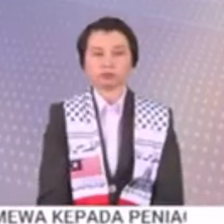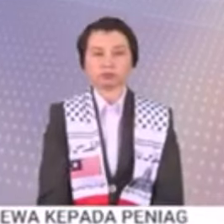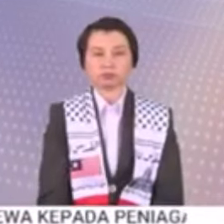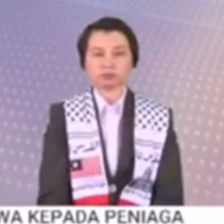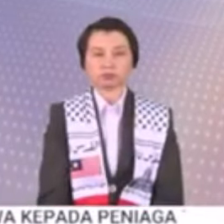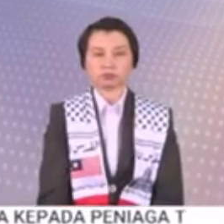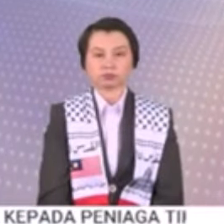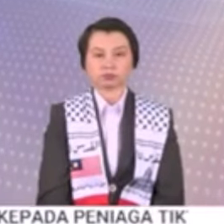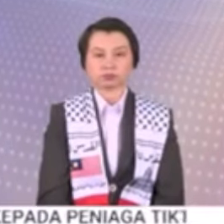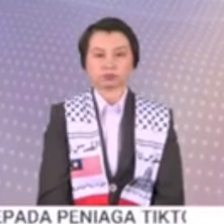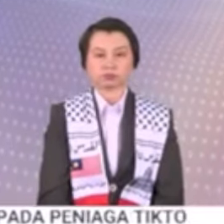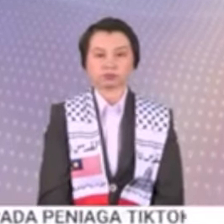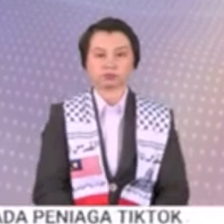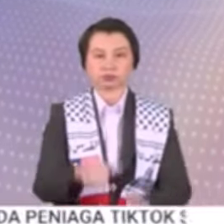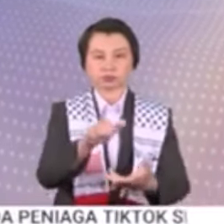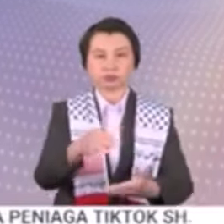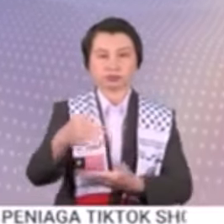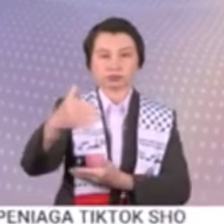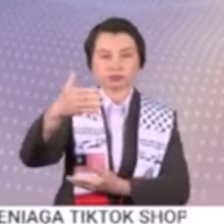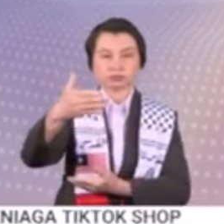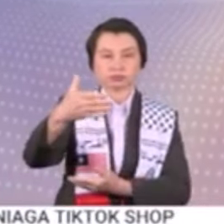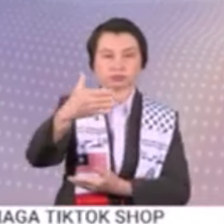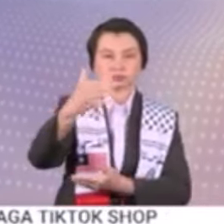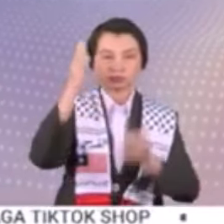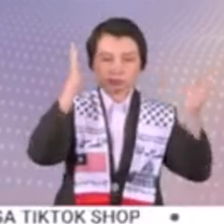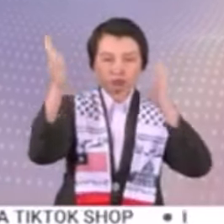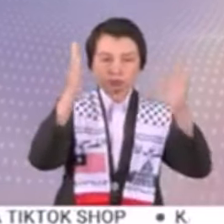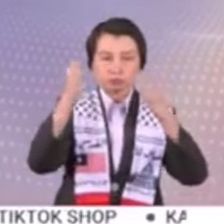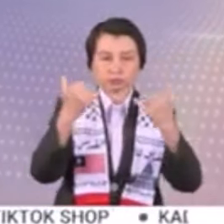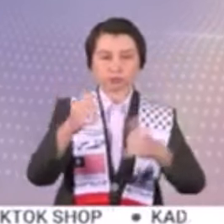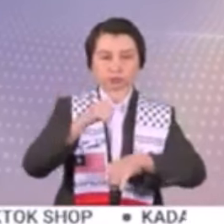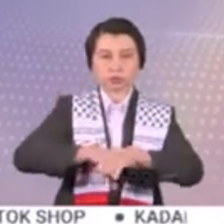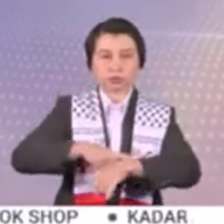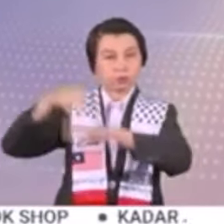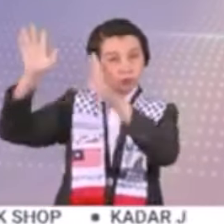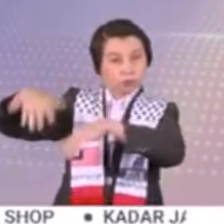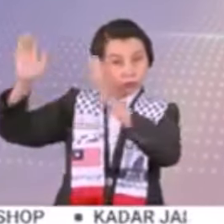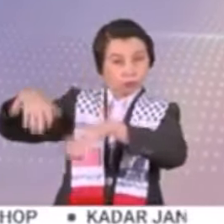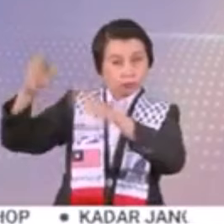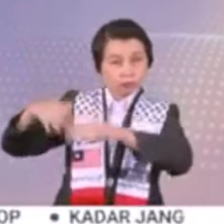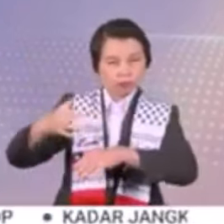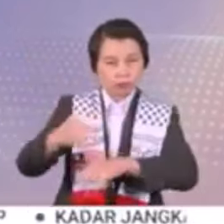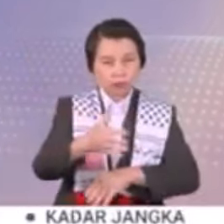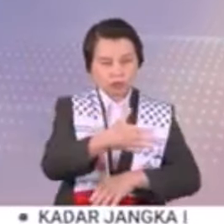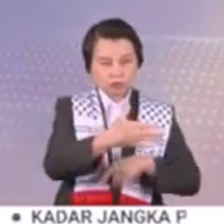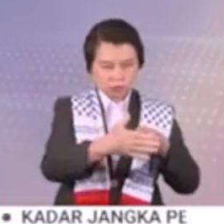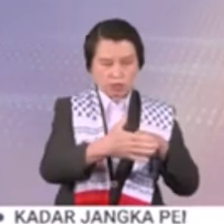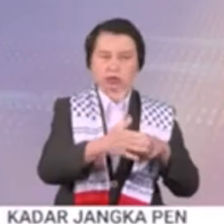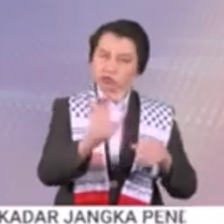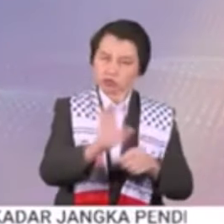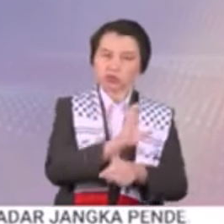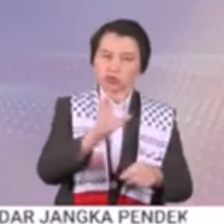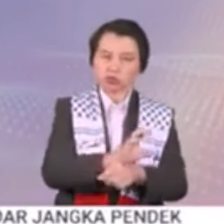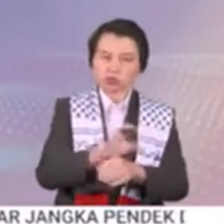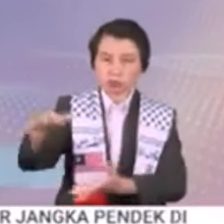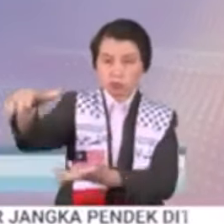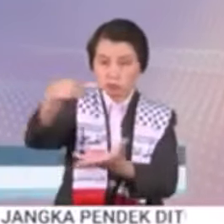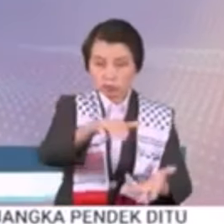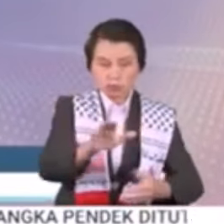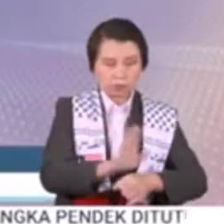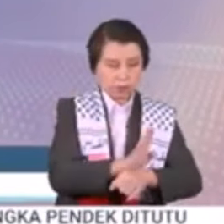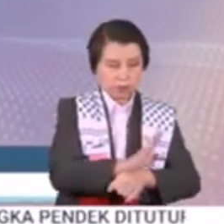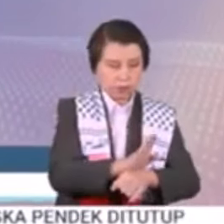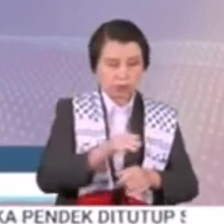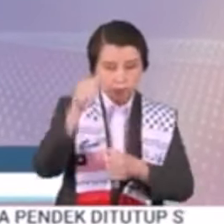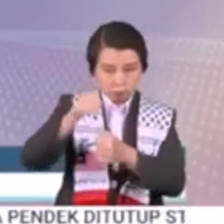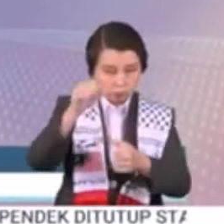Ya, dalam pada itu, bekalan ikan di seluruh negara ketika musim tengkujuh dijamin mencukupi. Pemborong dan peniaga